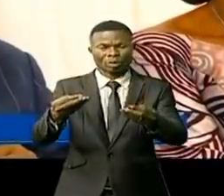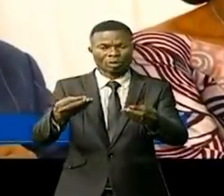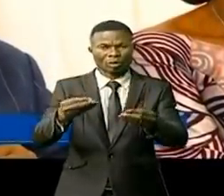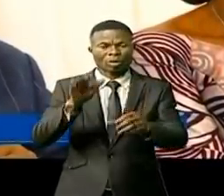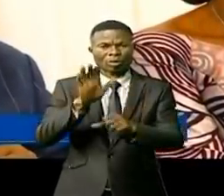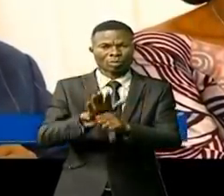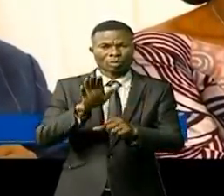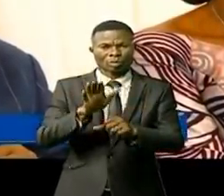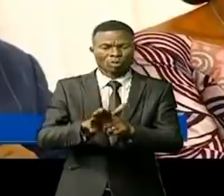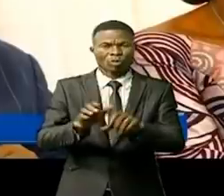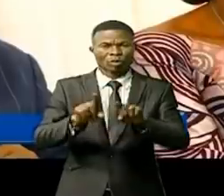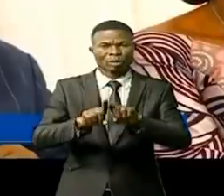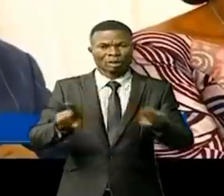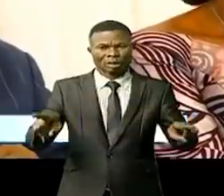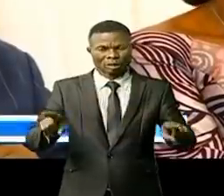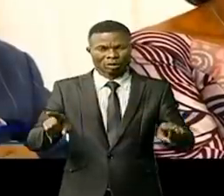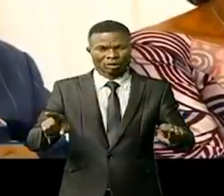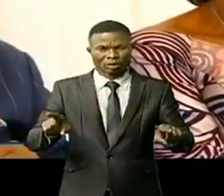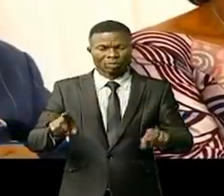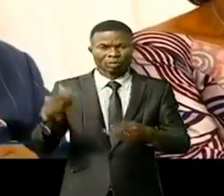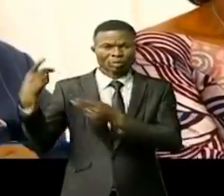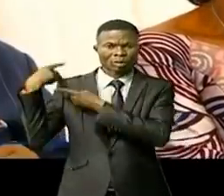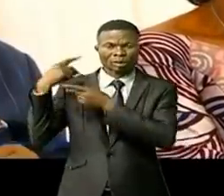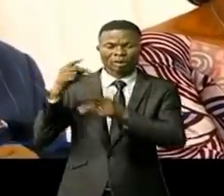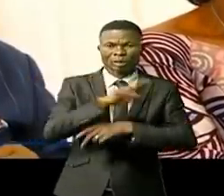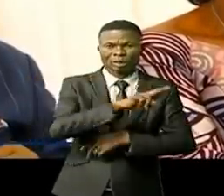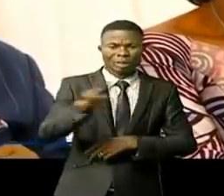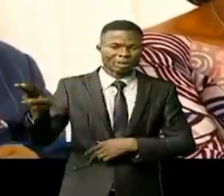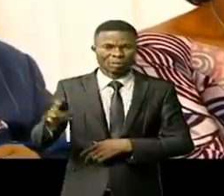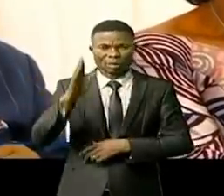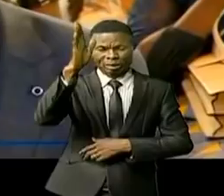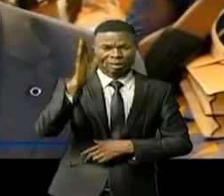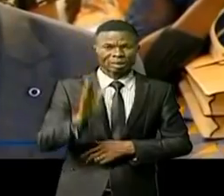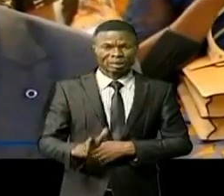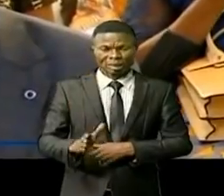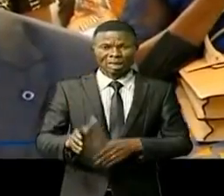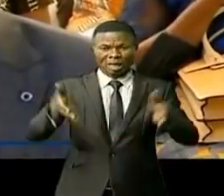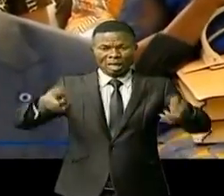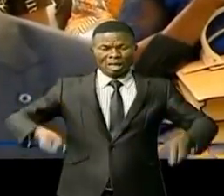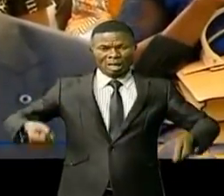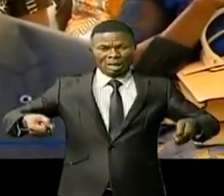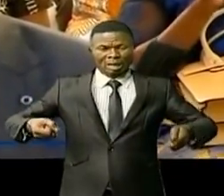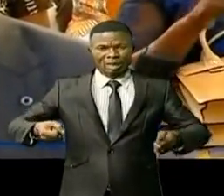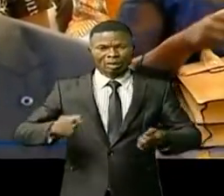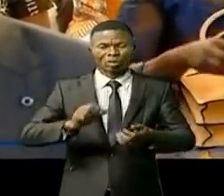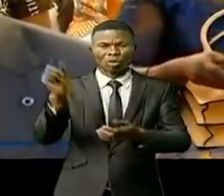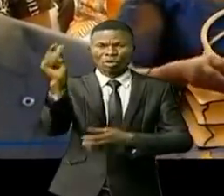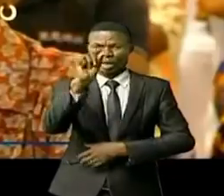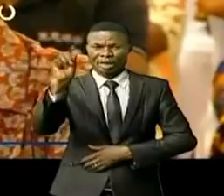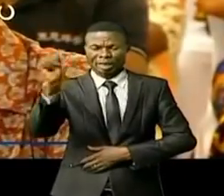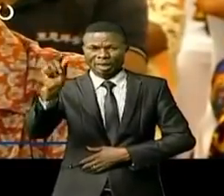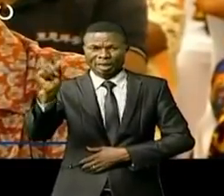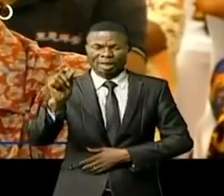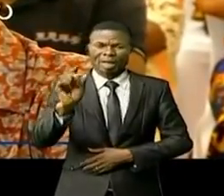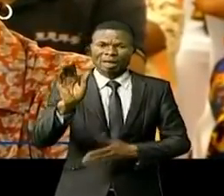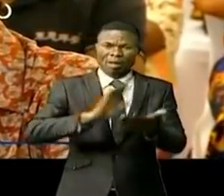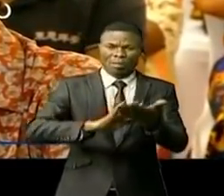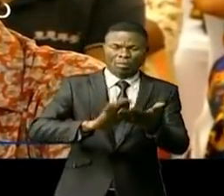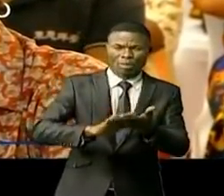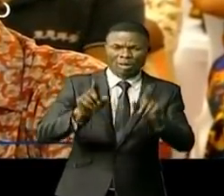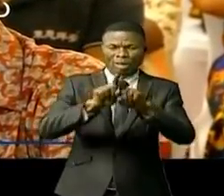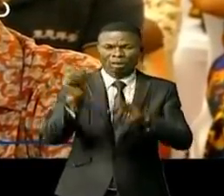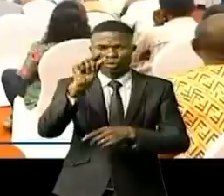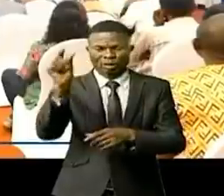différents centres de plus de 2500 cartons de craie blanche et de couleur. On a doté